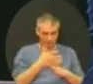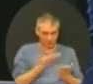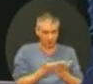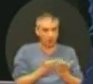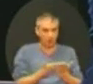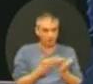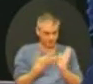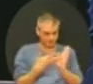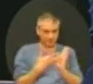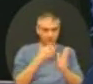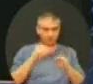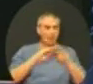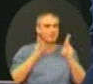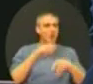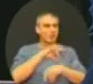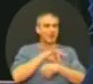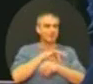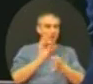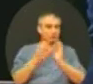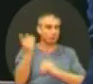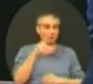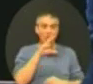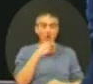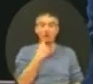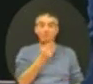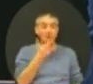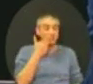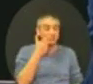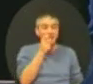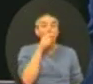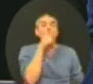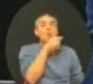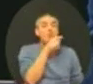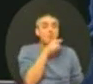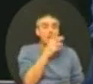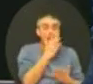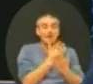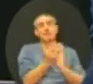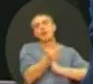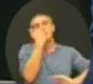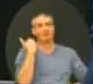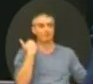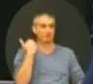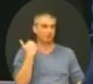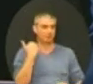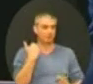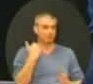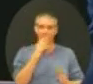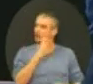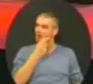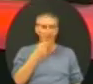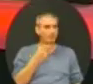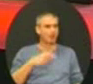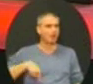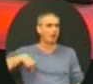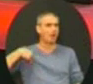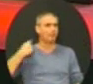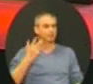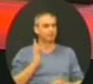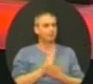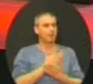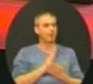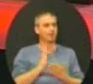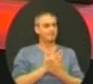את הבדיקה של המכון לרפואה משפטית שמדברים שירו בו כבר לפני. למה לדעתך לוקח כל כך הרבה זמן